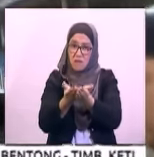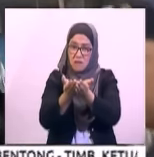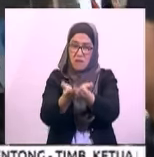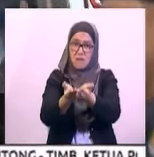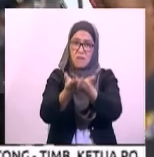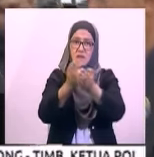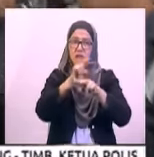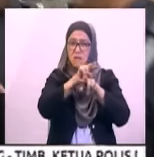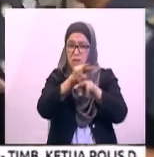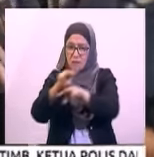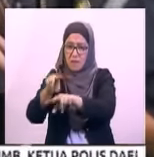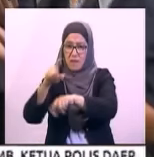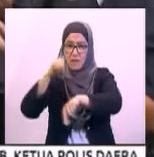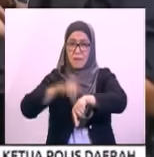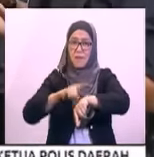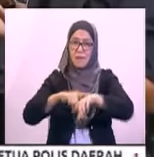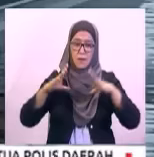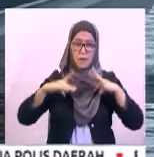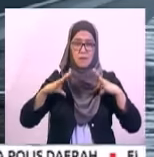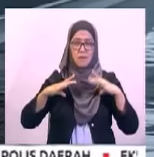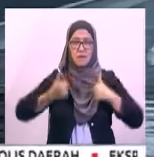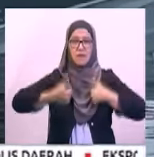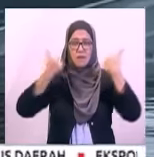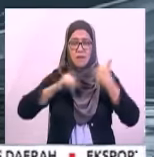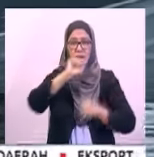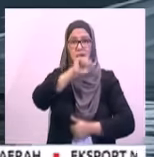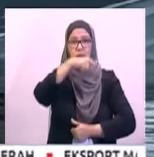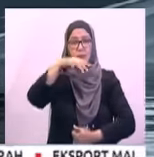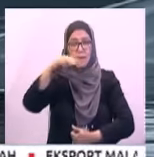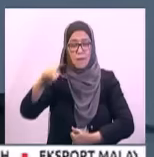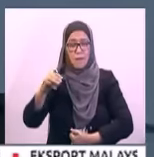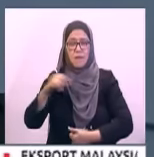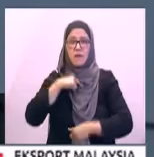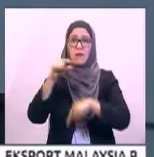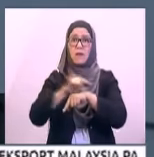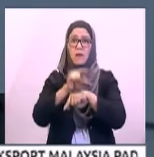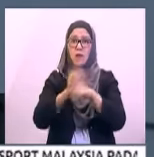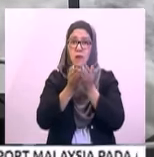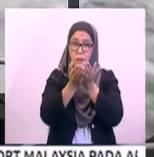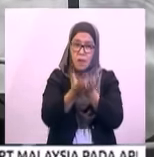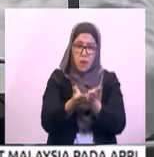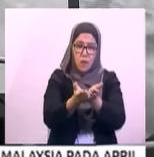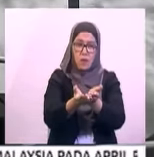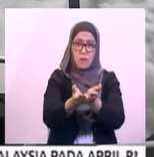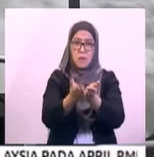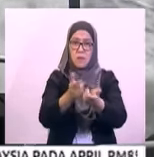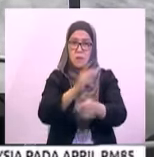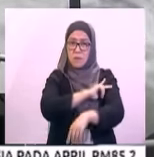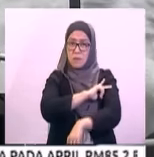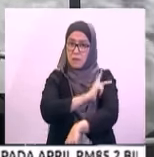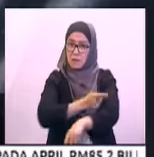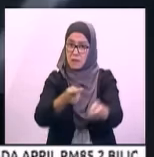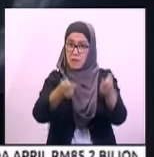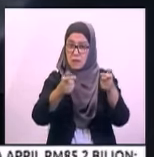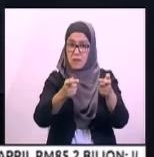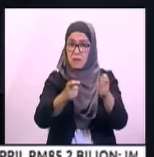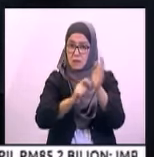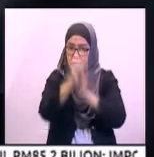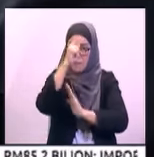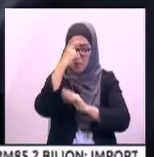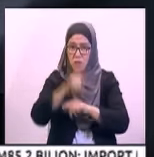pada cuti hari raya ini, APMM turut menggunakan bot penggalang 13. Bot berkuasa tinggi itu mampu